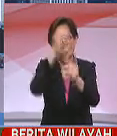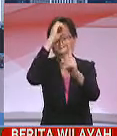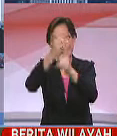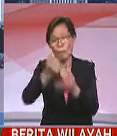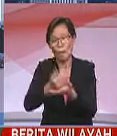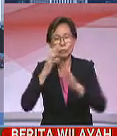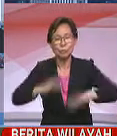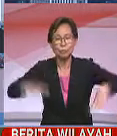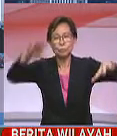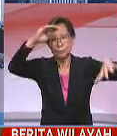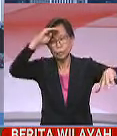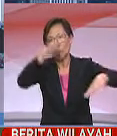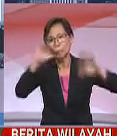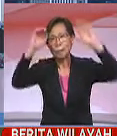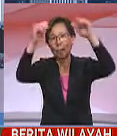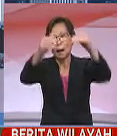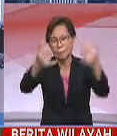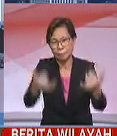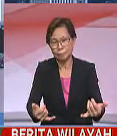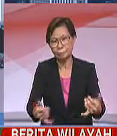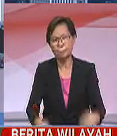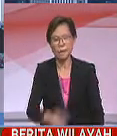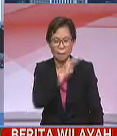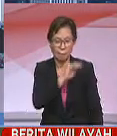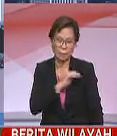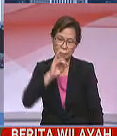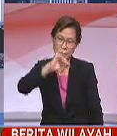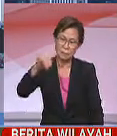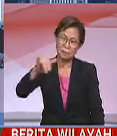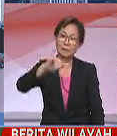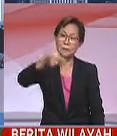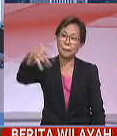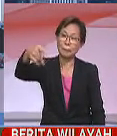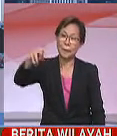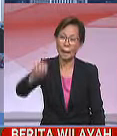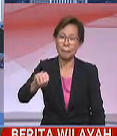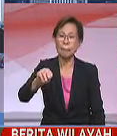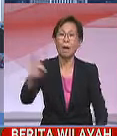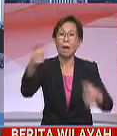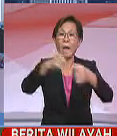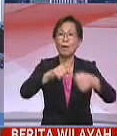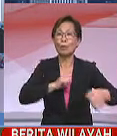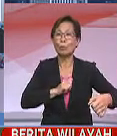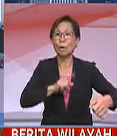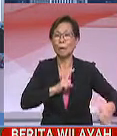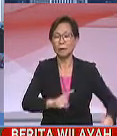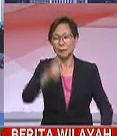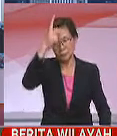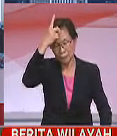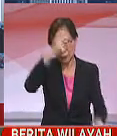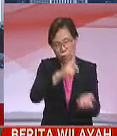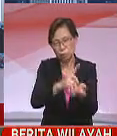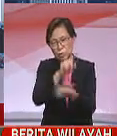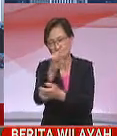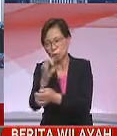bantuan banjir di Johor dan Pahang hari ini. Menteri di Jabatan Perdana Menteri Hal Ehwal Agama, Dato' Dr. Zulkifli Muhammad